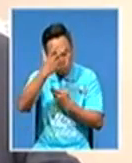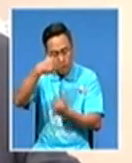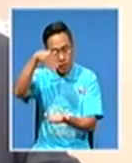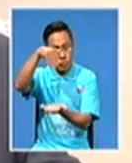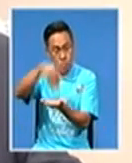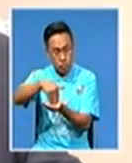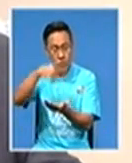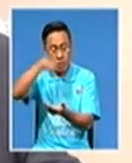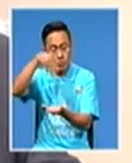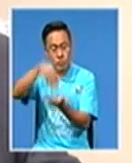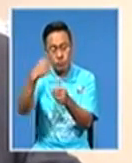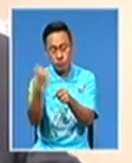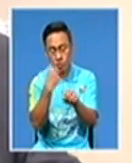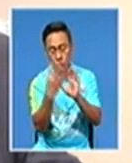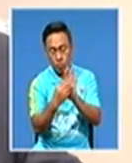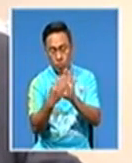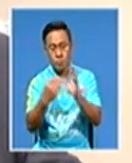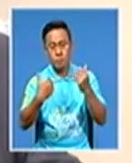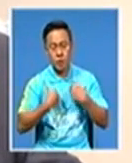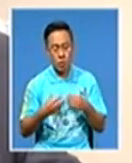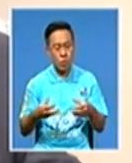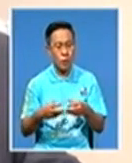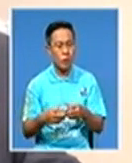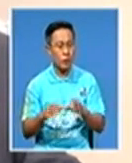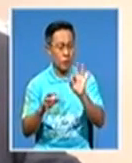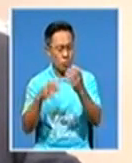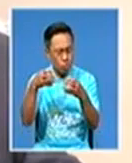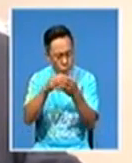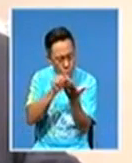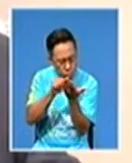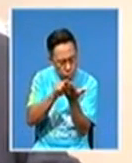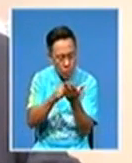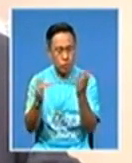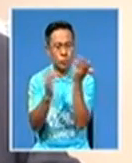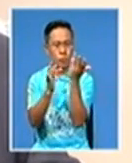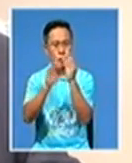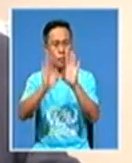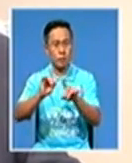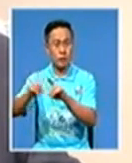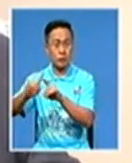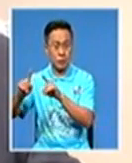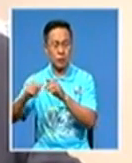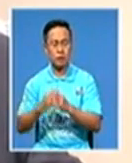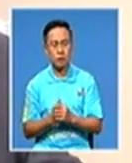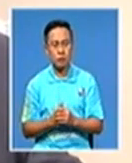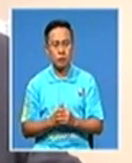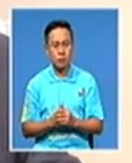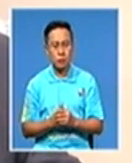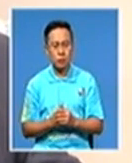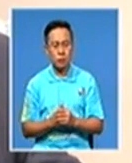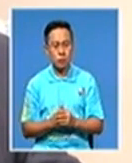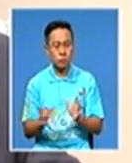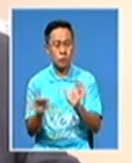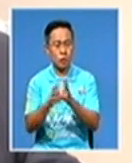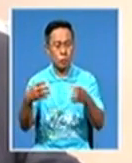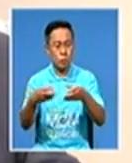งที่เมืองไทยนะครับกลุ่มอิเล็กทรอนิกส์ที่ประเภทที่ไฮเทคหน่อยไม่ใช่ชิ้นส่วนธรรมดาและกลุ่ม